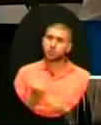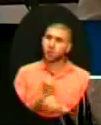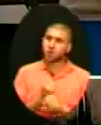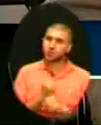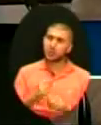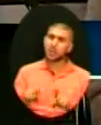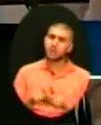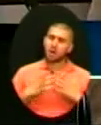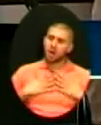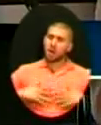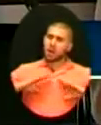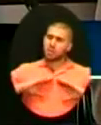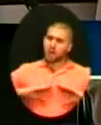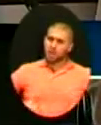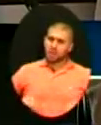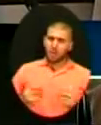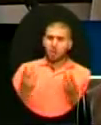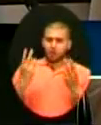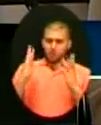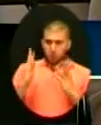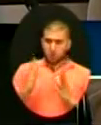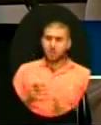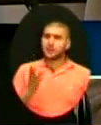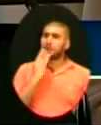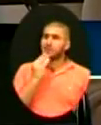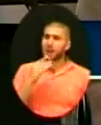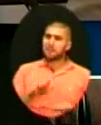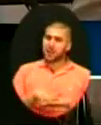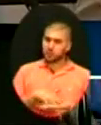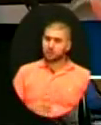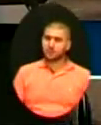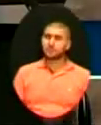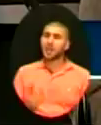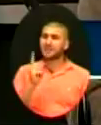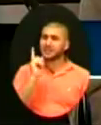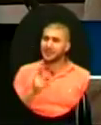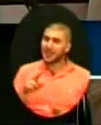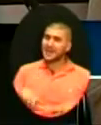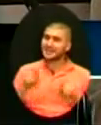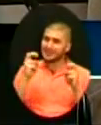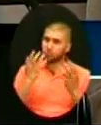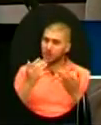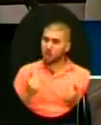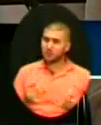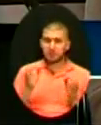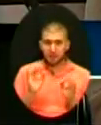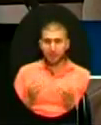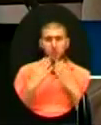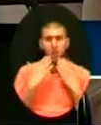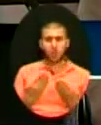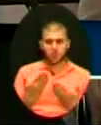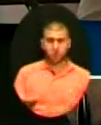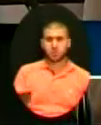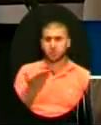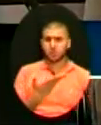שעושה איזושהי נחת רוח חשובה, שככה ישראלים מרגישים. אבל צריך לנצל את ההזדמנות היום ובאמת להודות